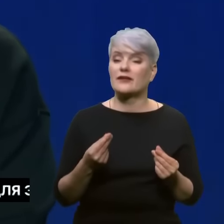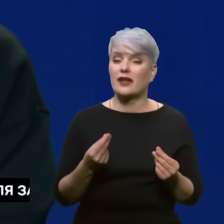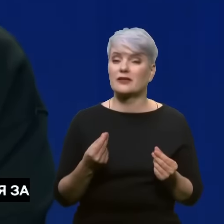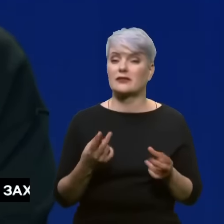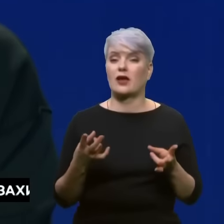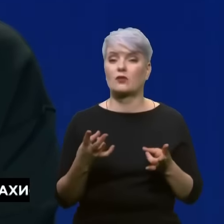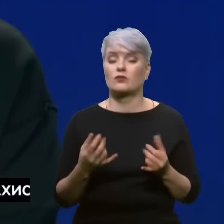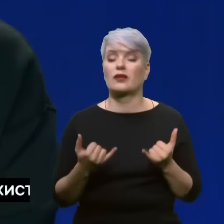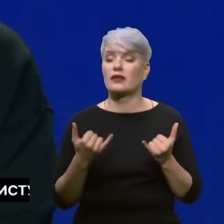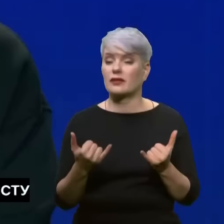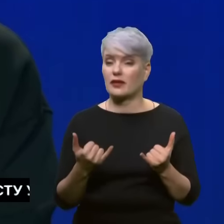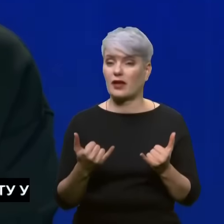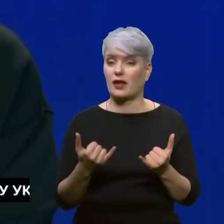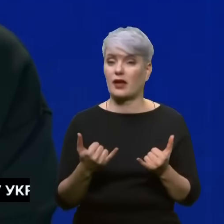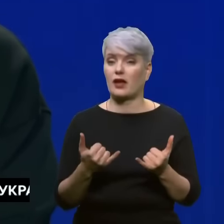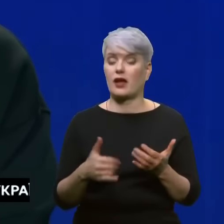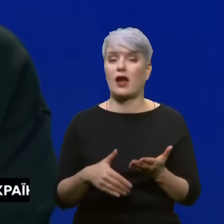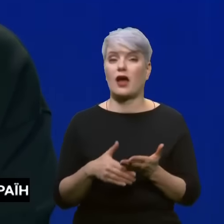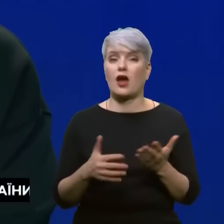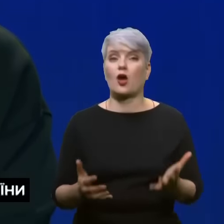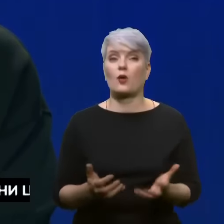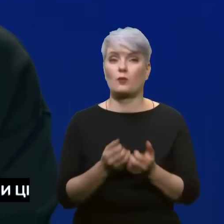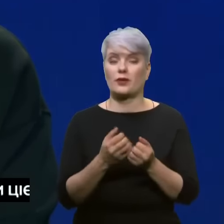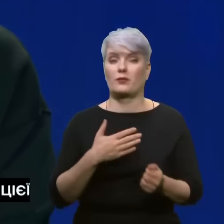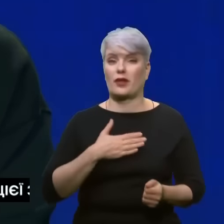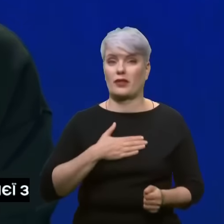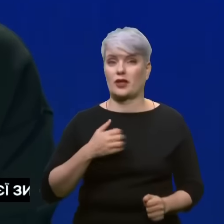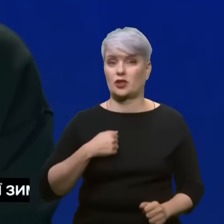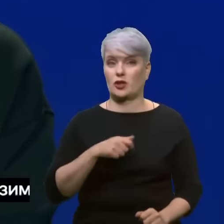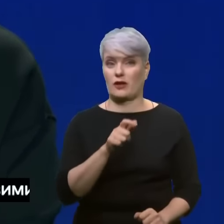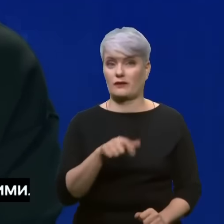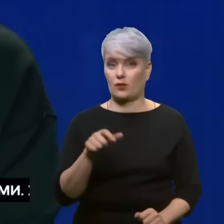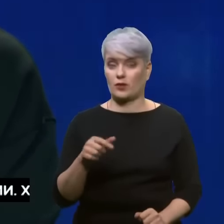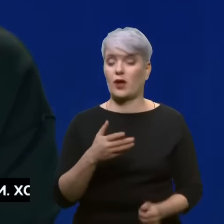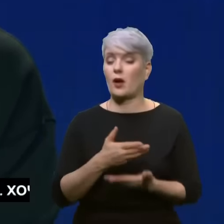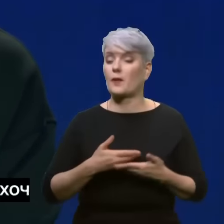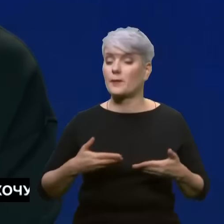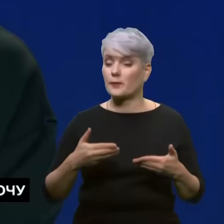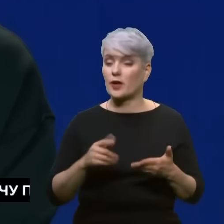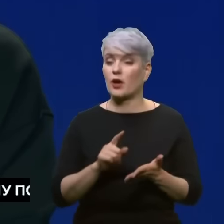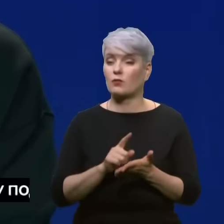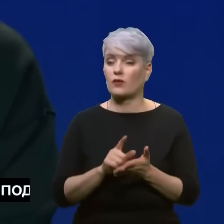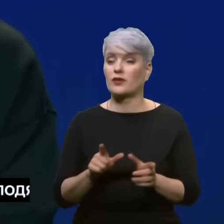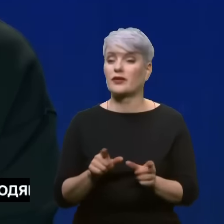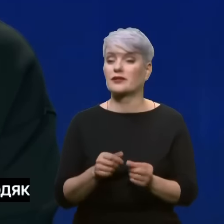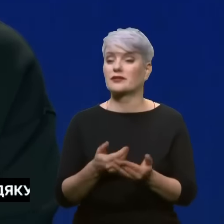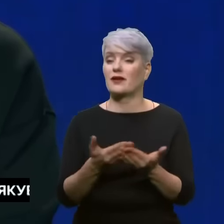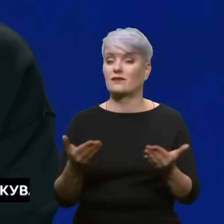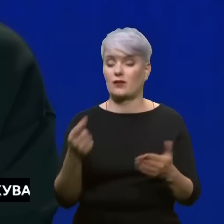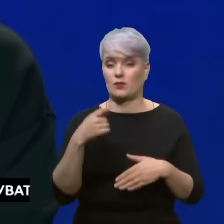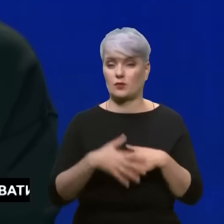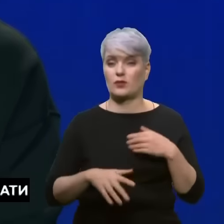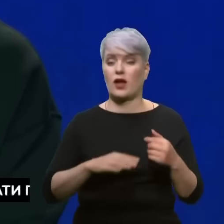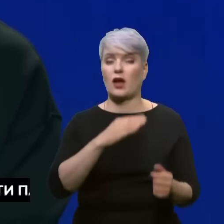вклад потрібен для підтримки наших воїнів, ми повинні з вами розуміти, я багато разів